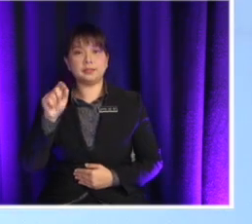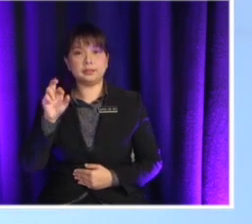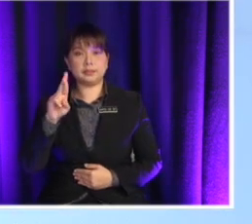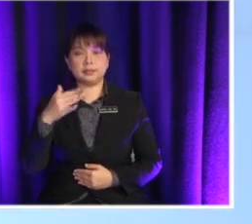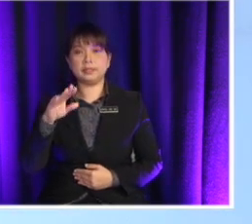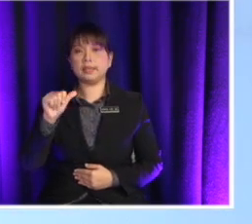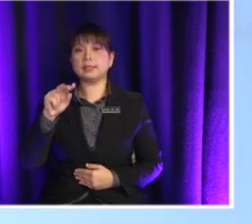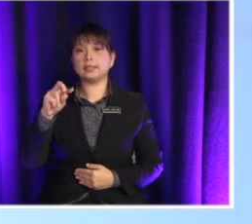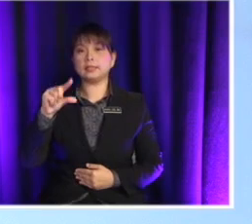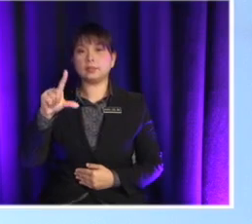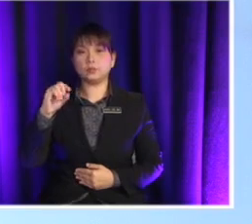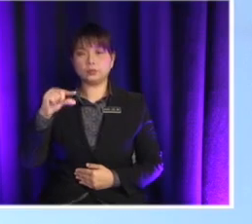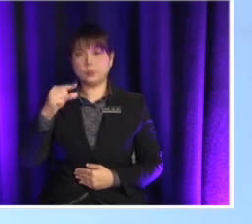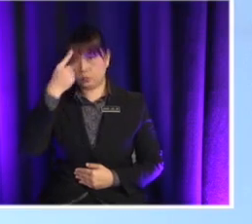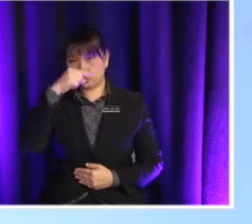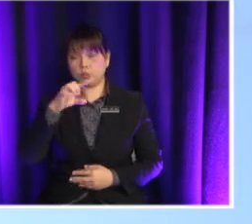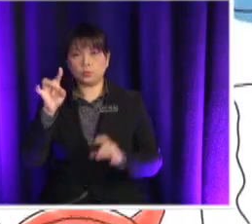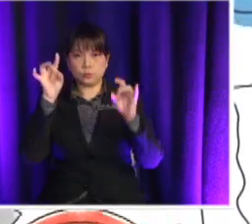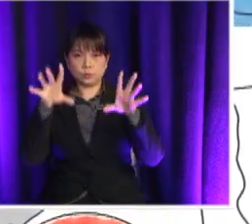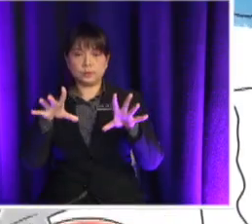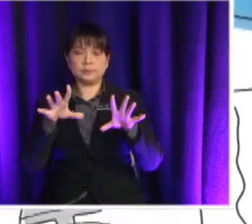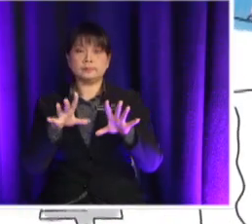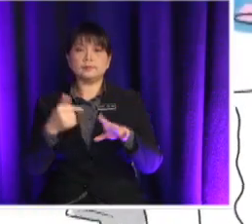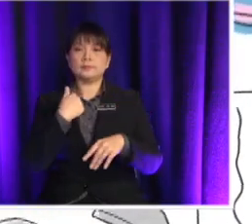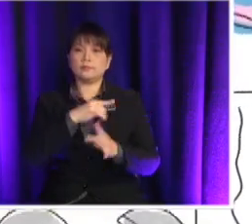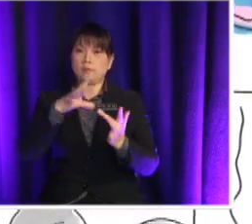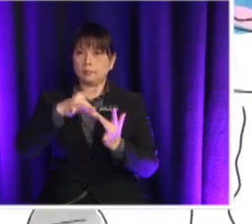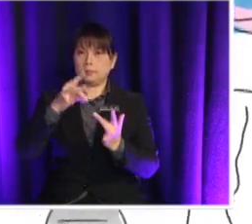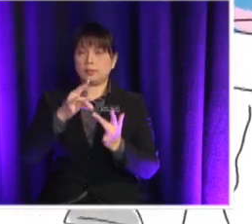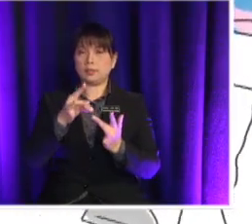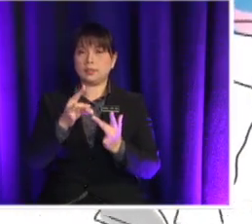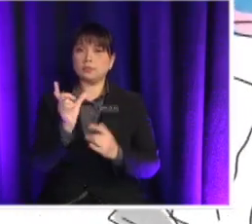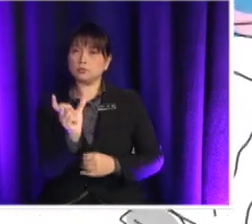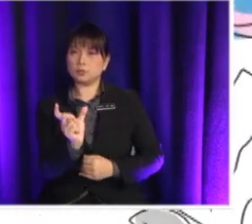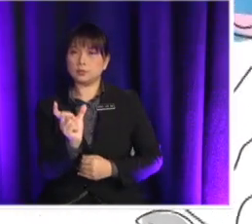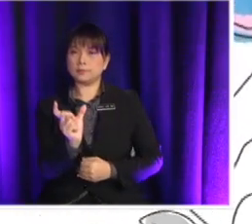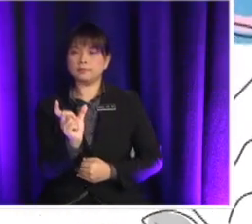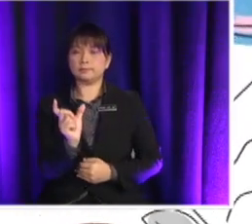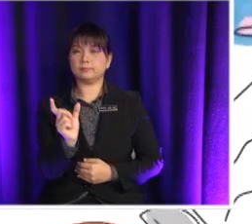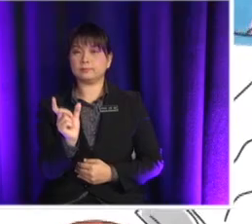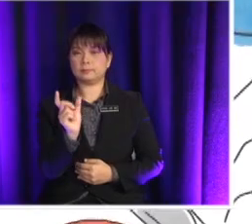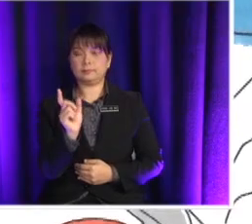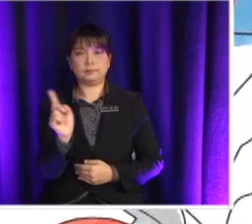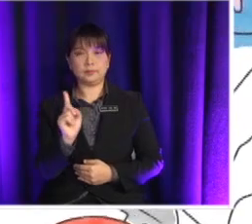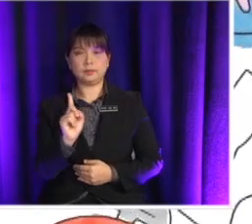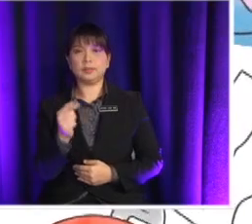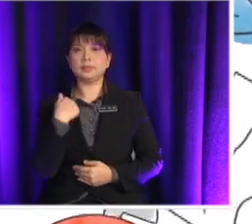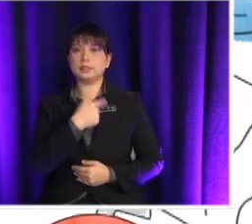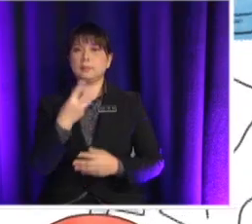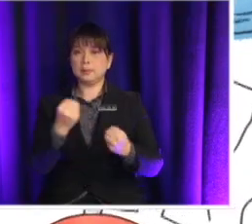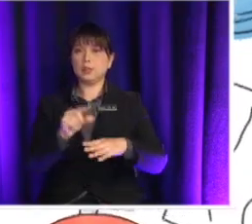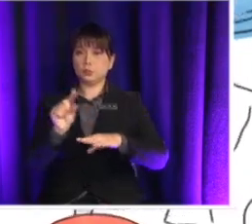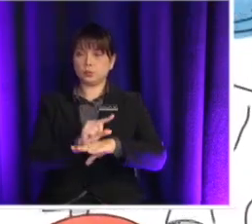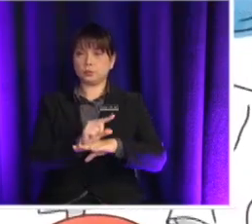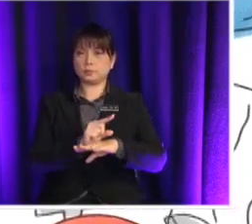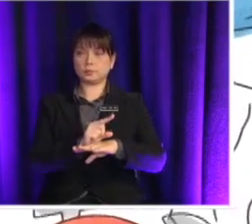analog ni untuk kita nak uji tadi, kita yang pertama kita pilih julat dulu. Julat mana yang kita nak pakai. Okey,